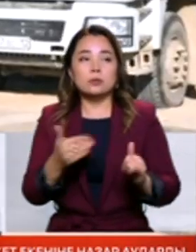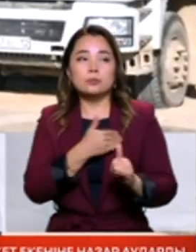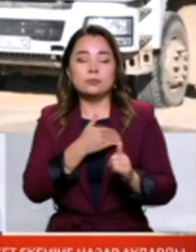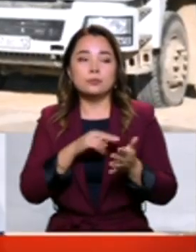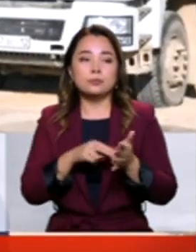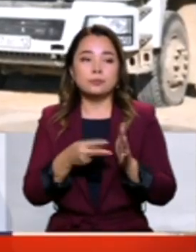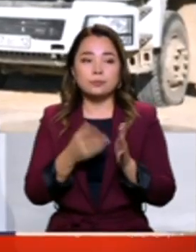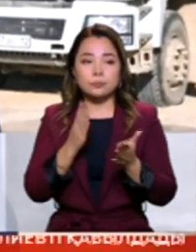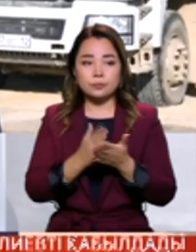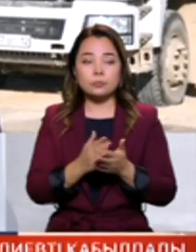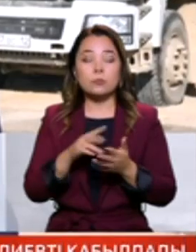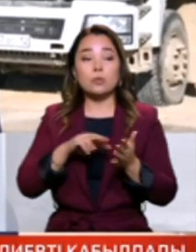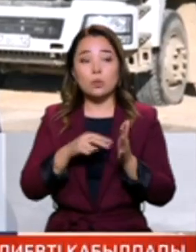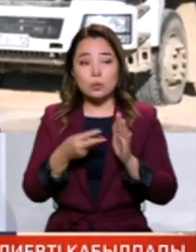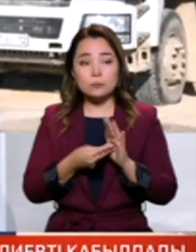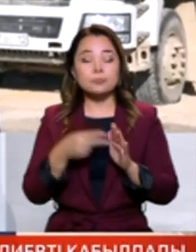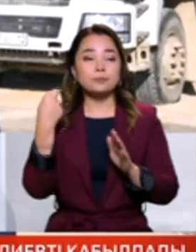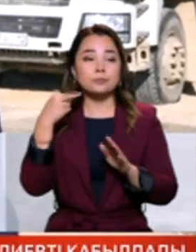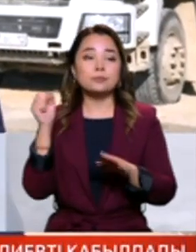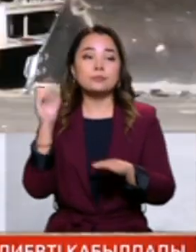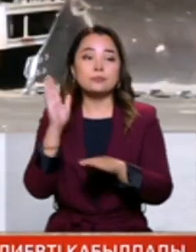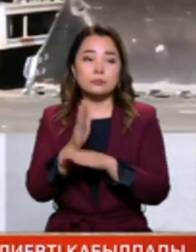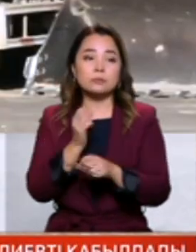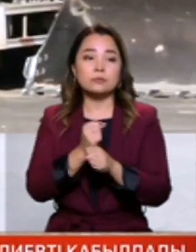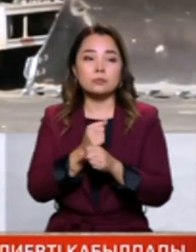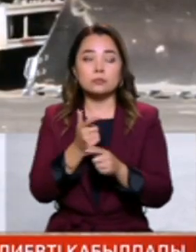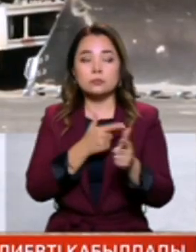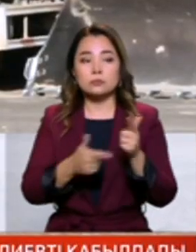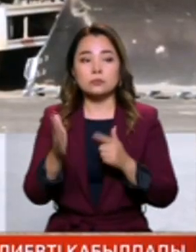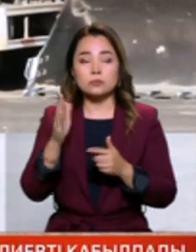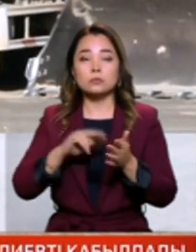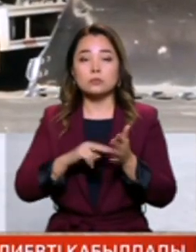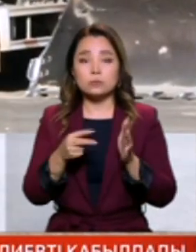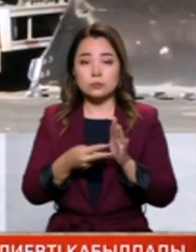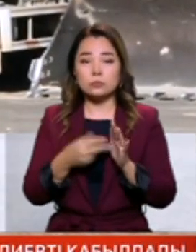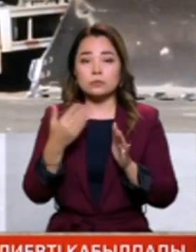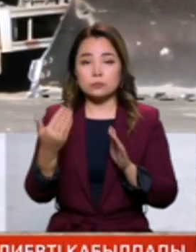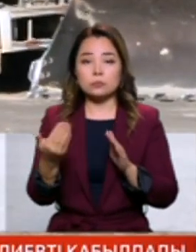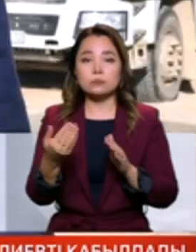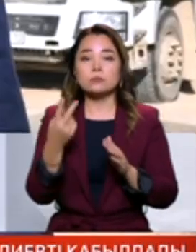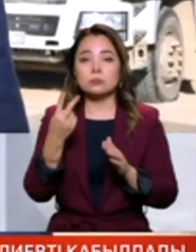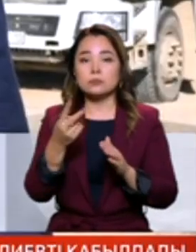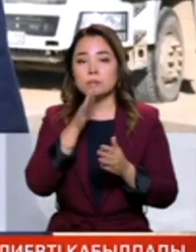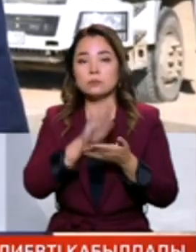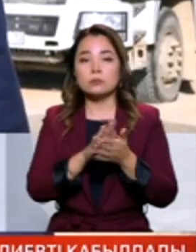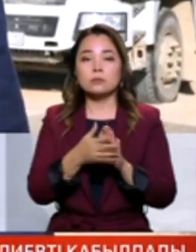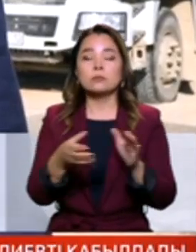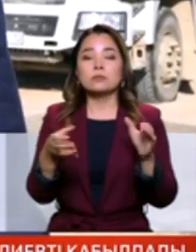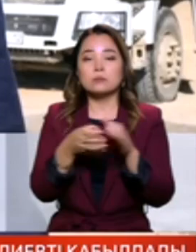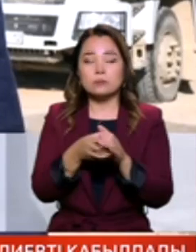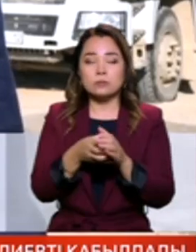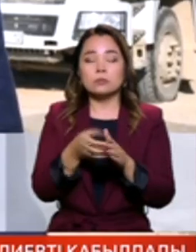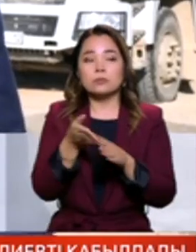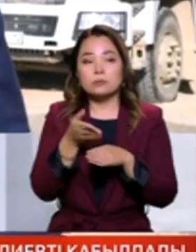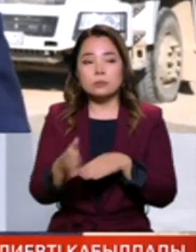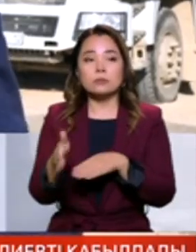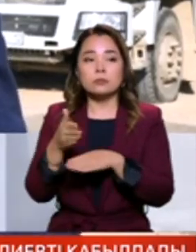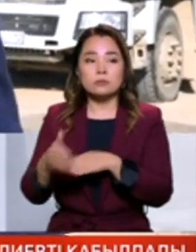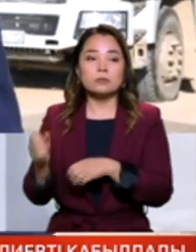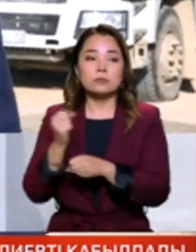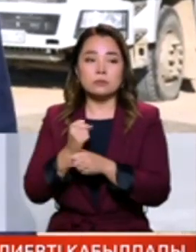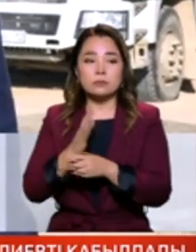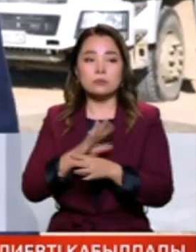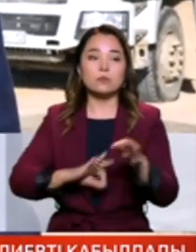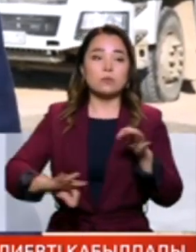Жоба президент тапсырмасымен іске асырылатын болады. Бұл жоба екі кезеңнен тұрады. Біріншісі бұл